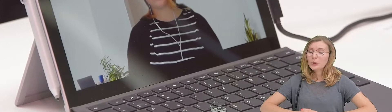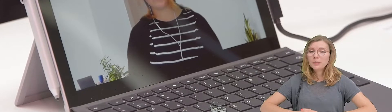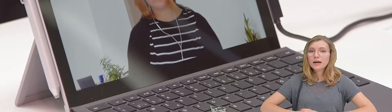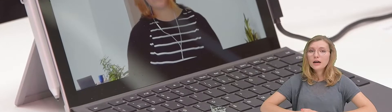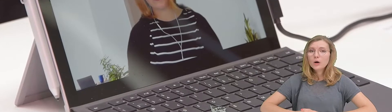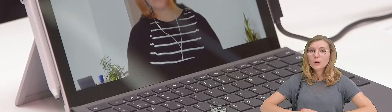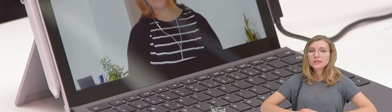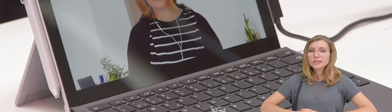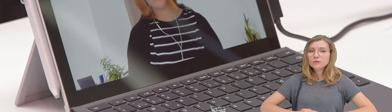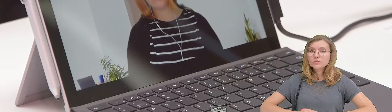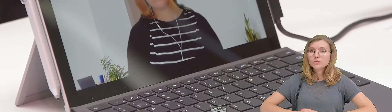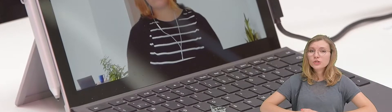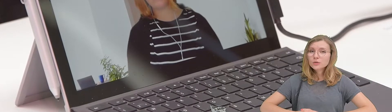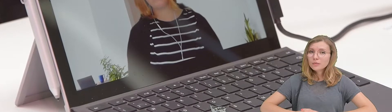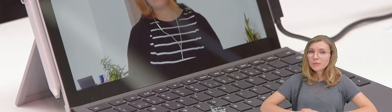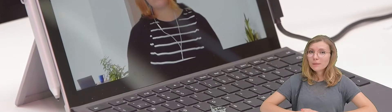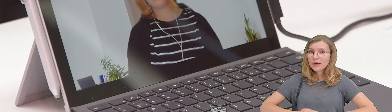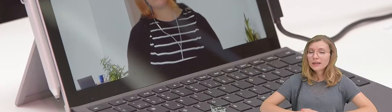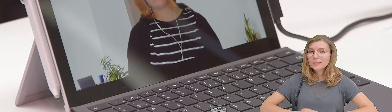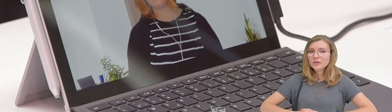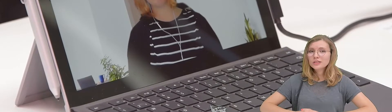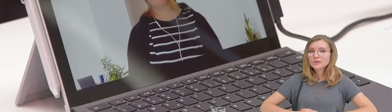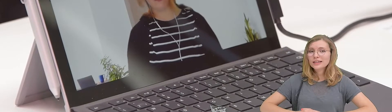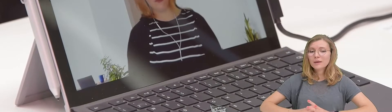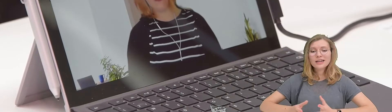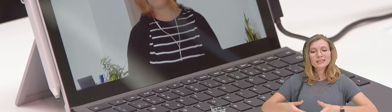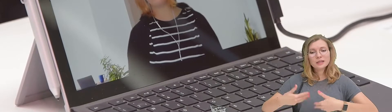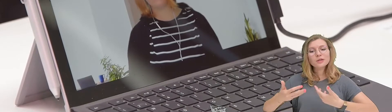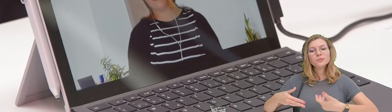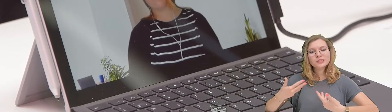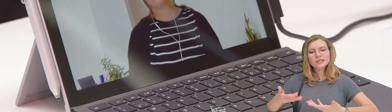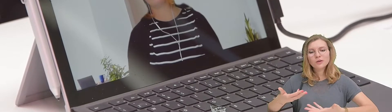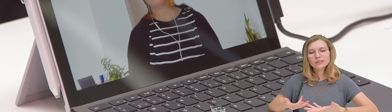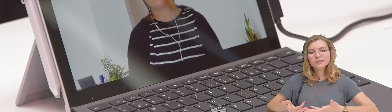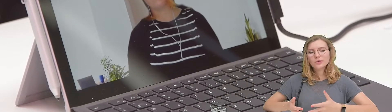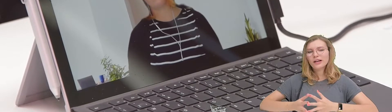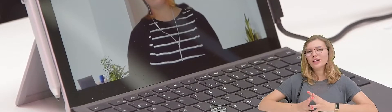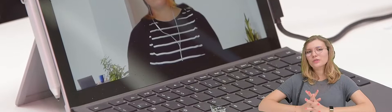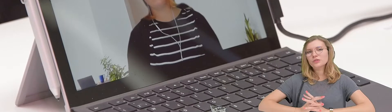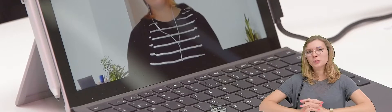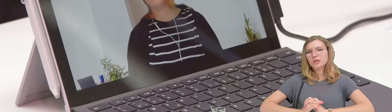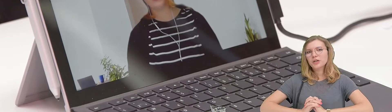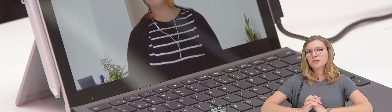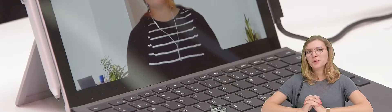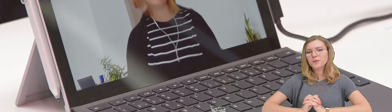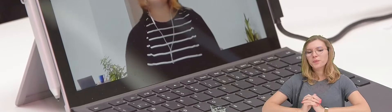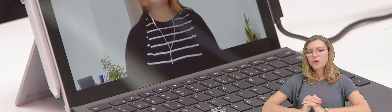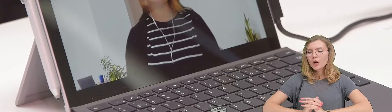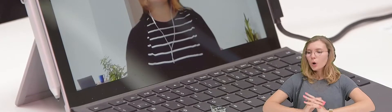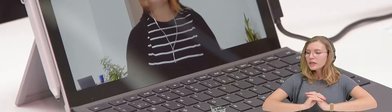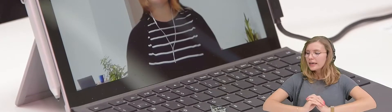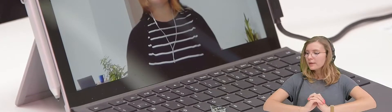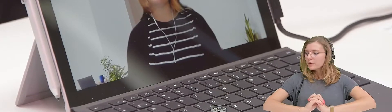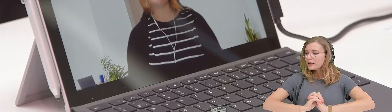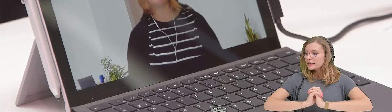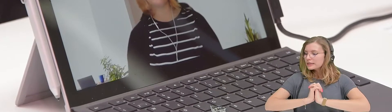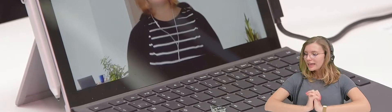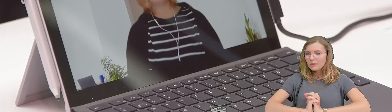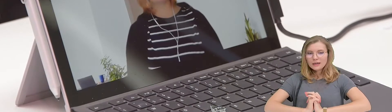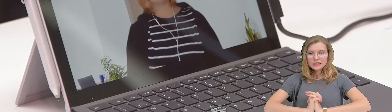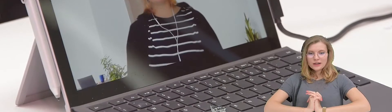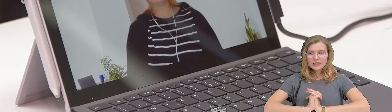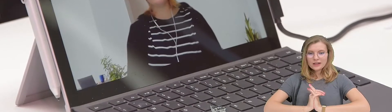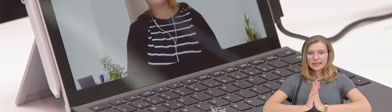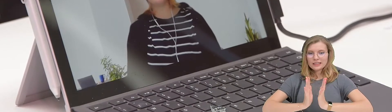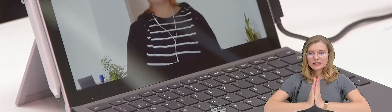was auch immer. Und die nutzen bestimmt ein paar mehr Emojis und dann kann man da selber noch ein bisschen noch was davon lernen. Das finde ich total ja. toll. Okay. Das stimmt. Zeig